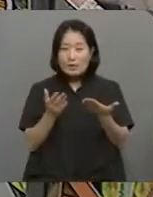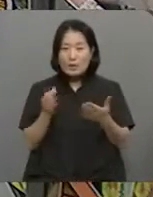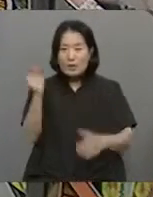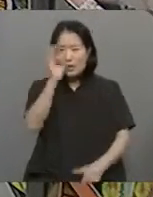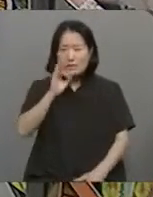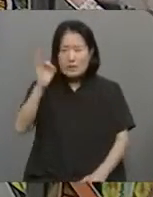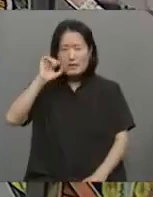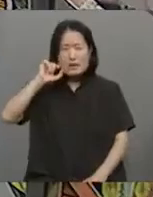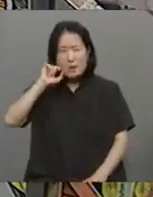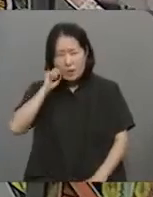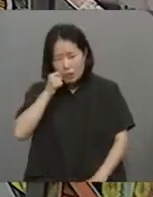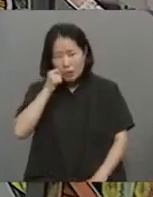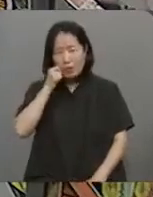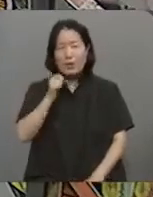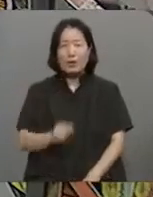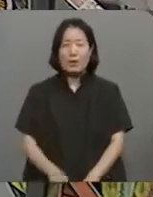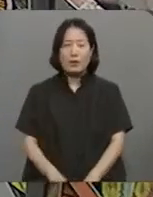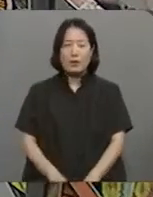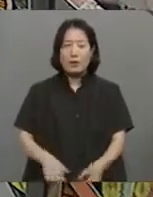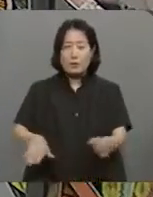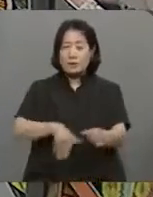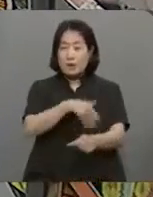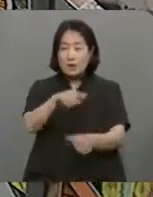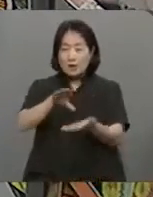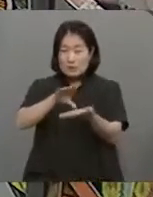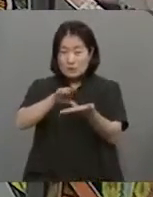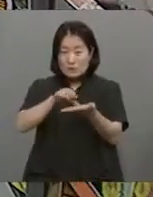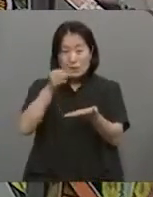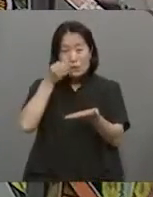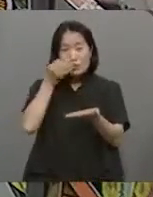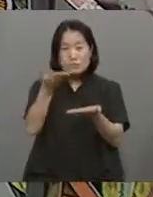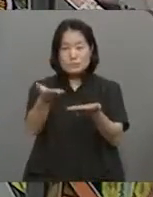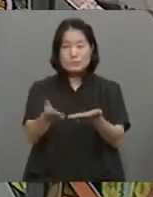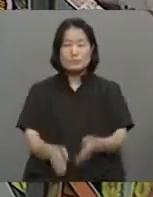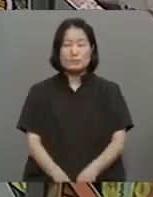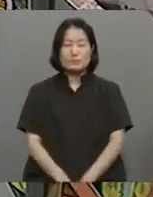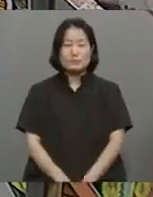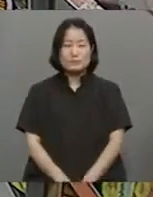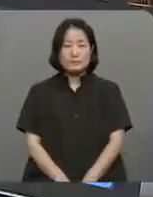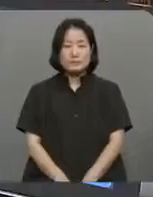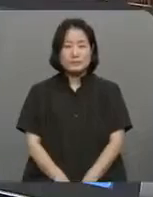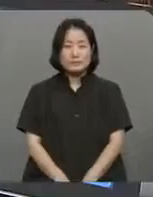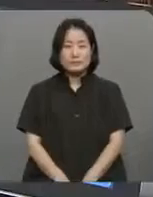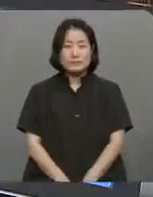별 따기가 됐습니다. 그 실태 조유현 기자가 취재했습니다.